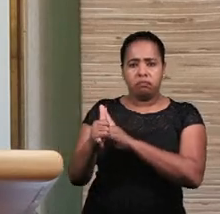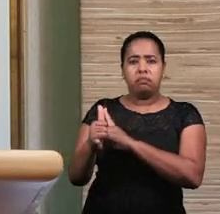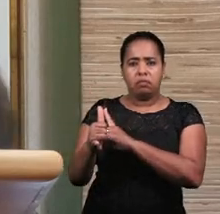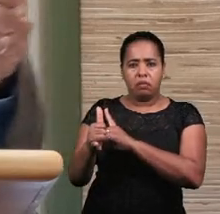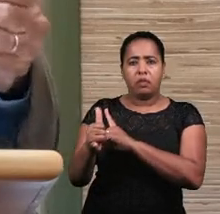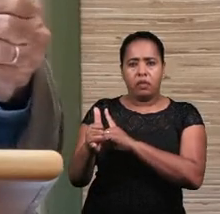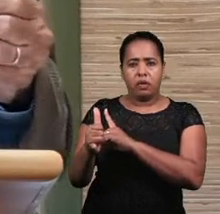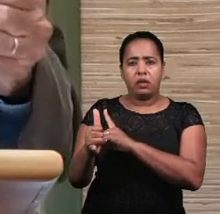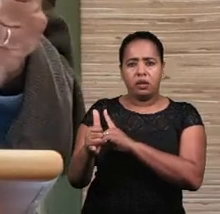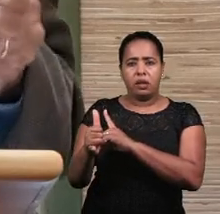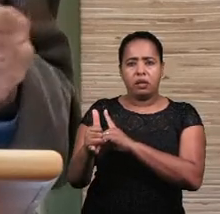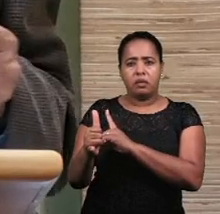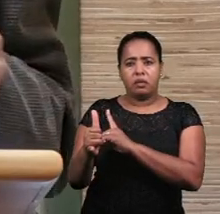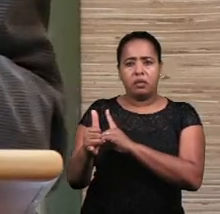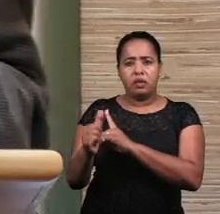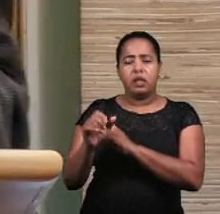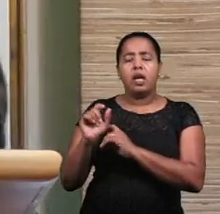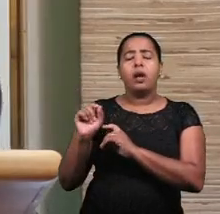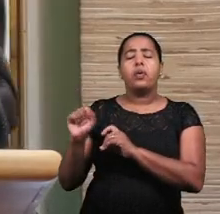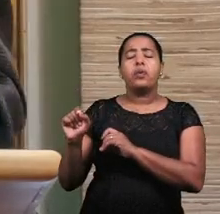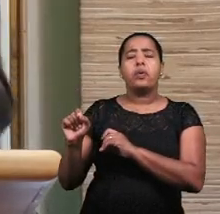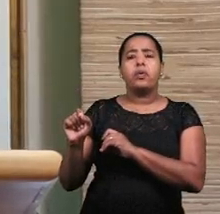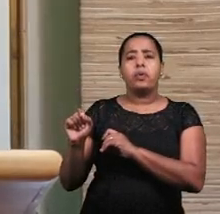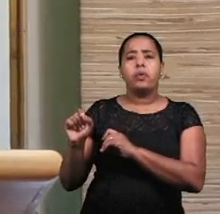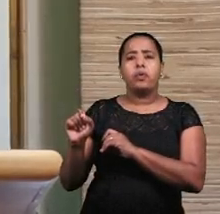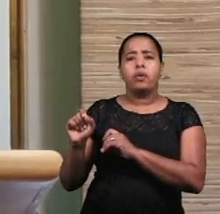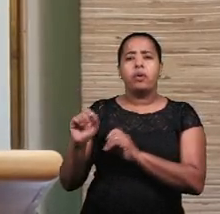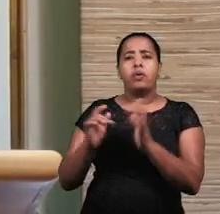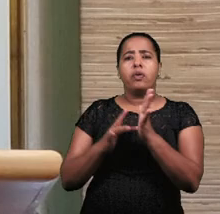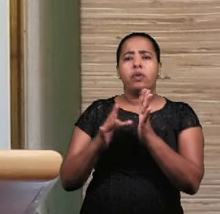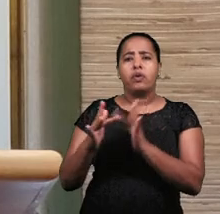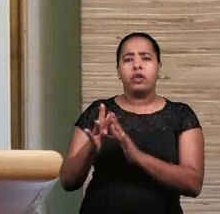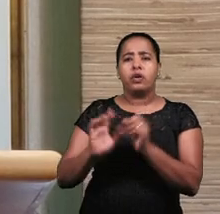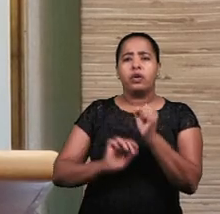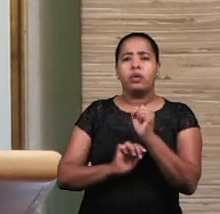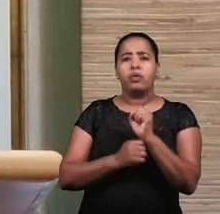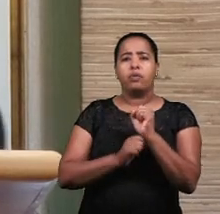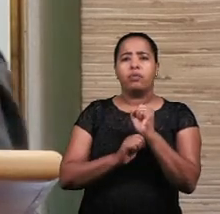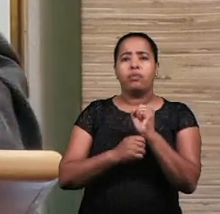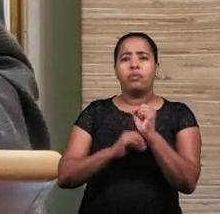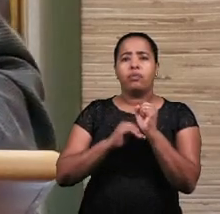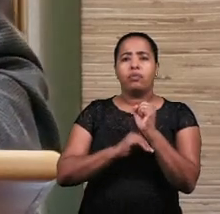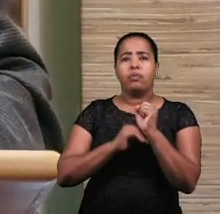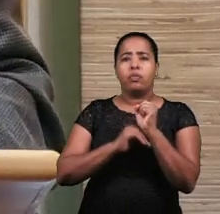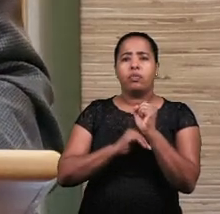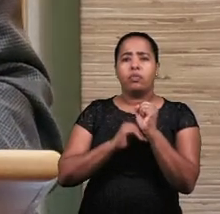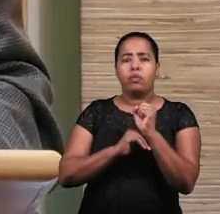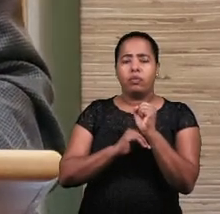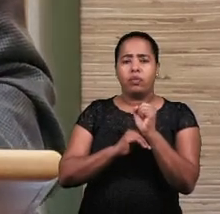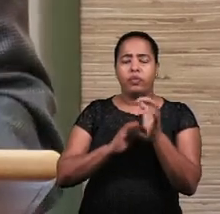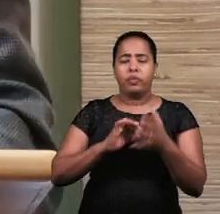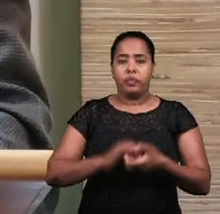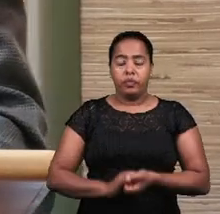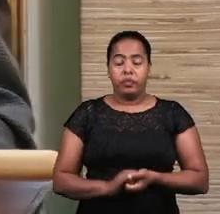était là de Jésus, comme l'énigme. Il est intéressant que